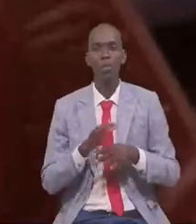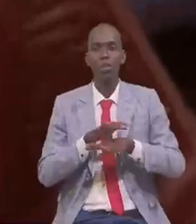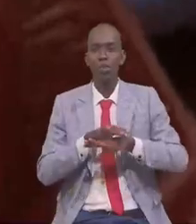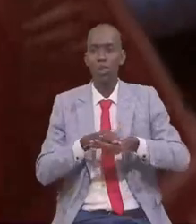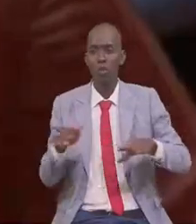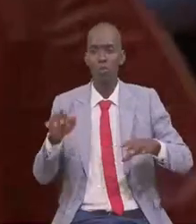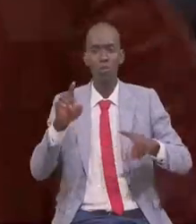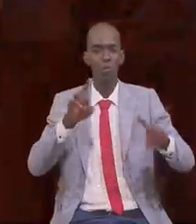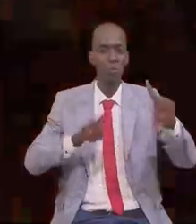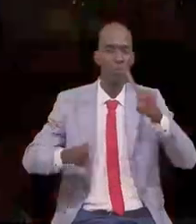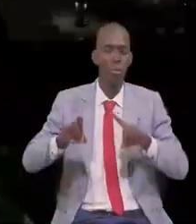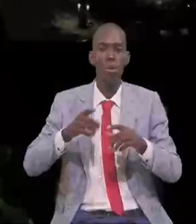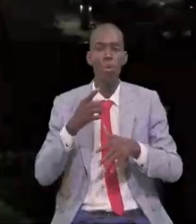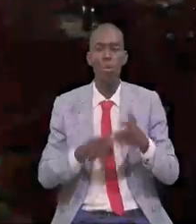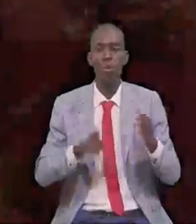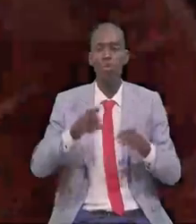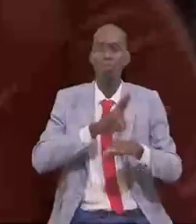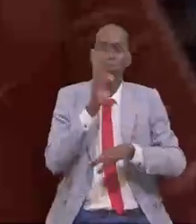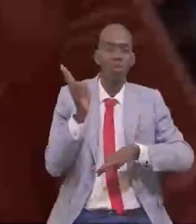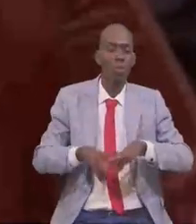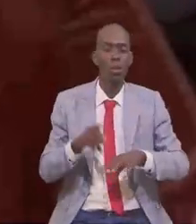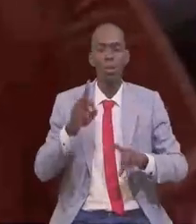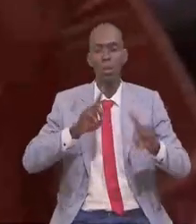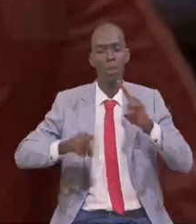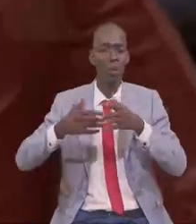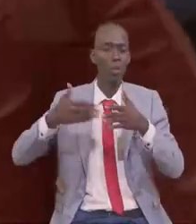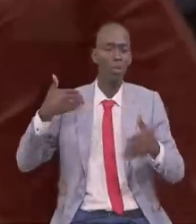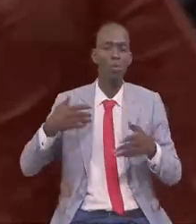Ne dis pas ce que tu as l'habitude de dire. Il faut dompter ta